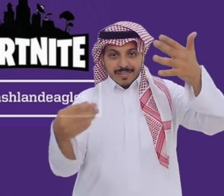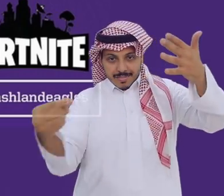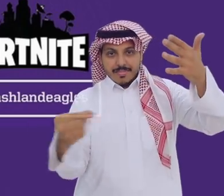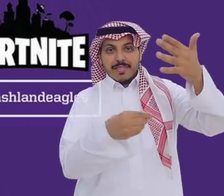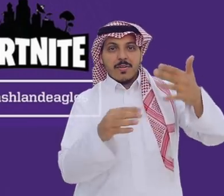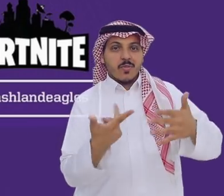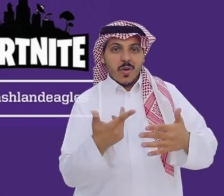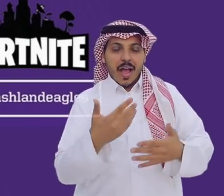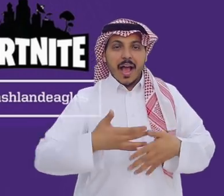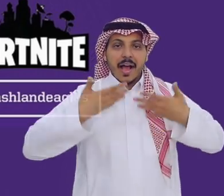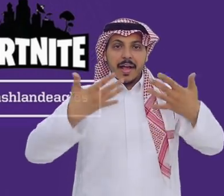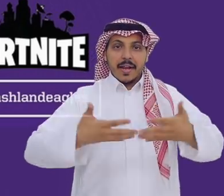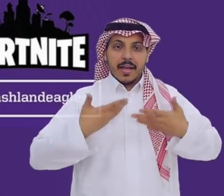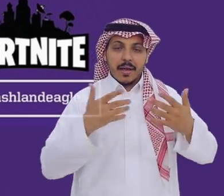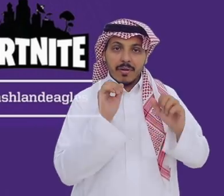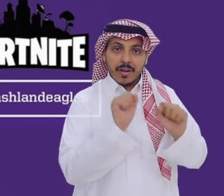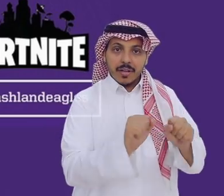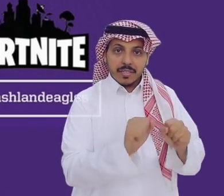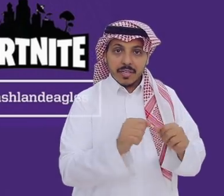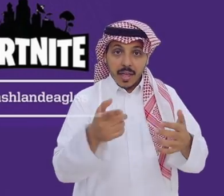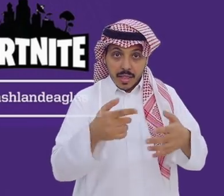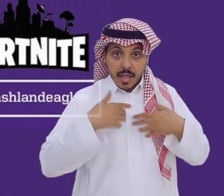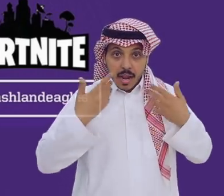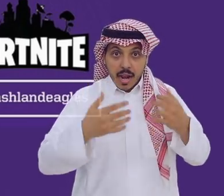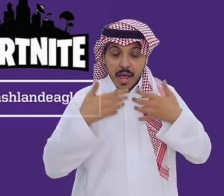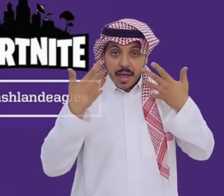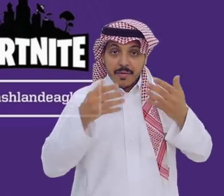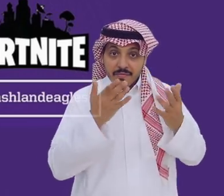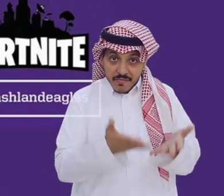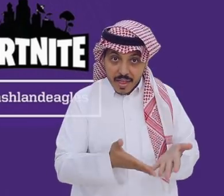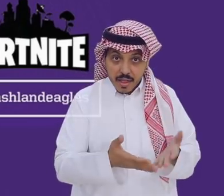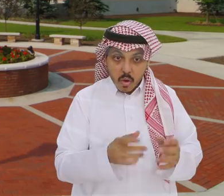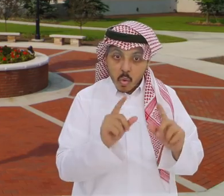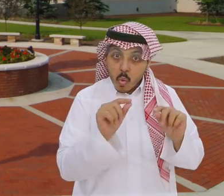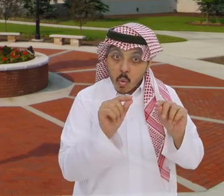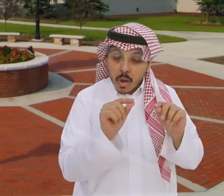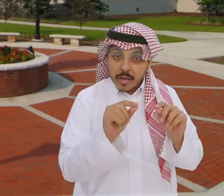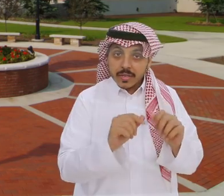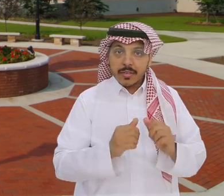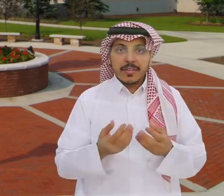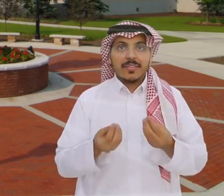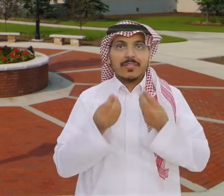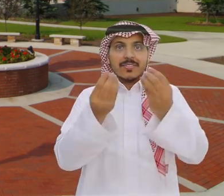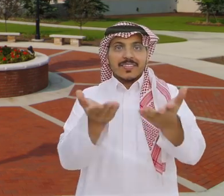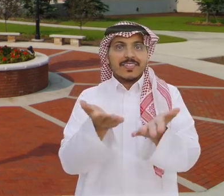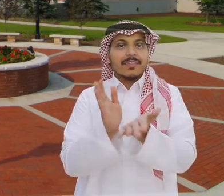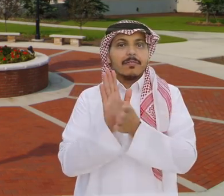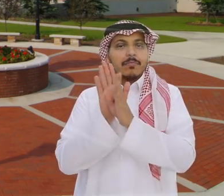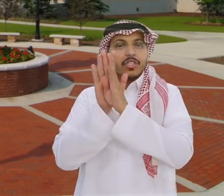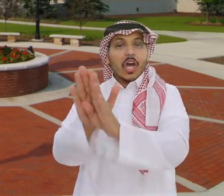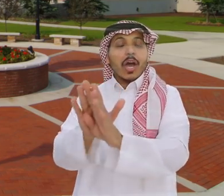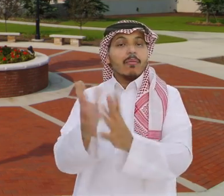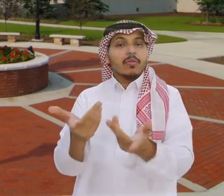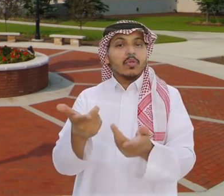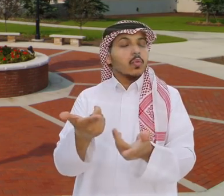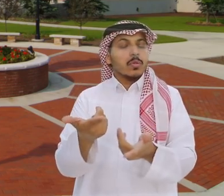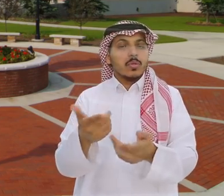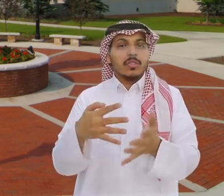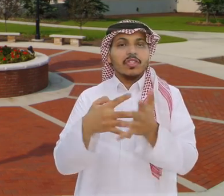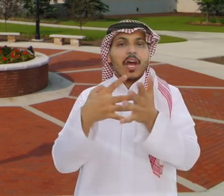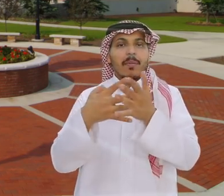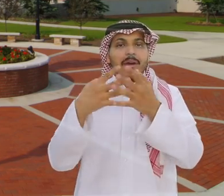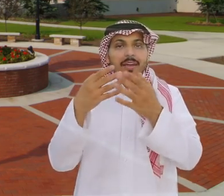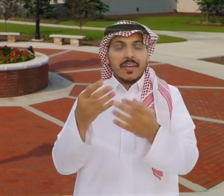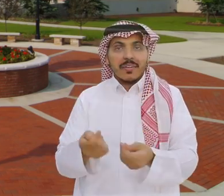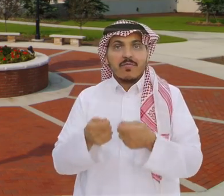الألعاب الإلكترونية الرسمية اللي تقدر تحصل من خلالها على منح دراسية. المنحة تصل إلى 4000 دولار، وفورتنايت